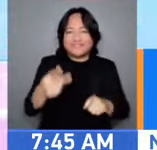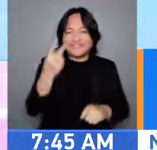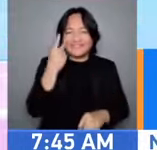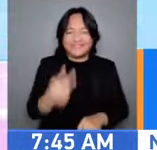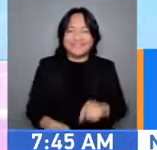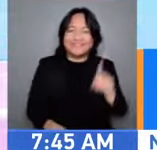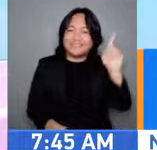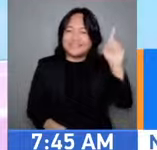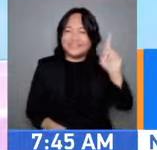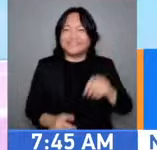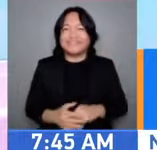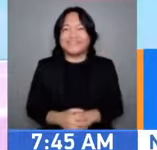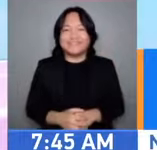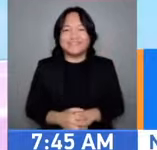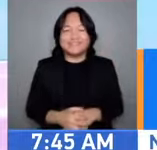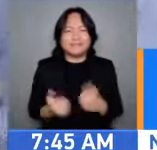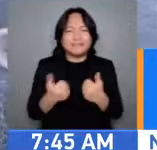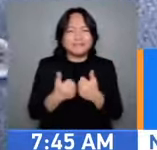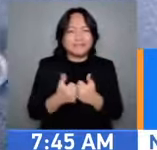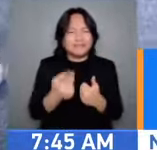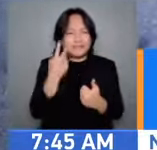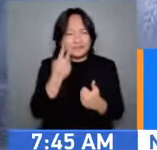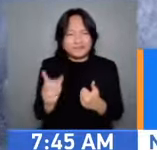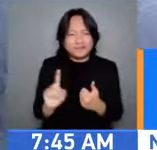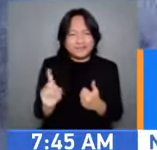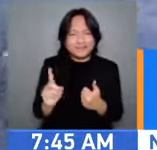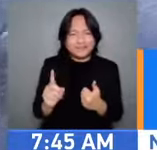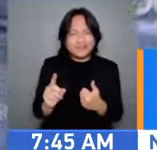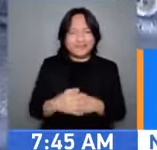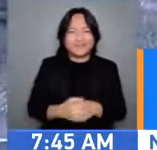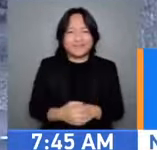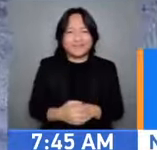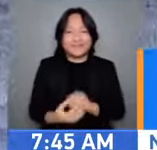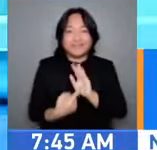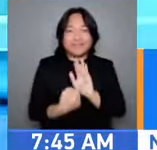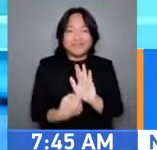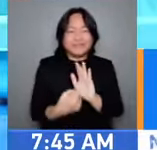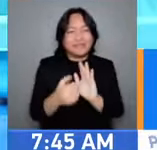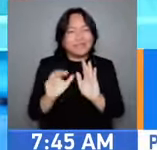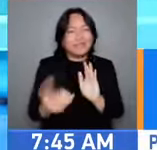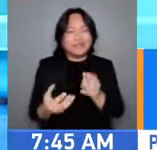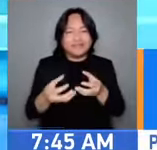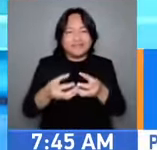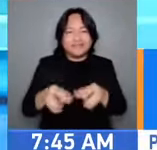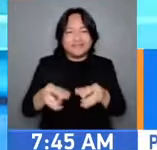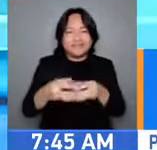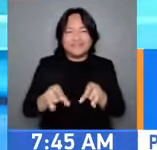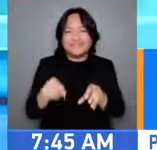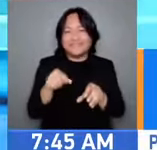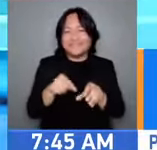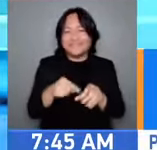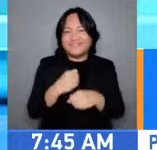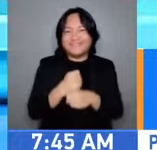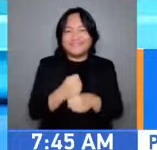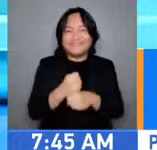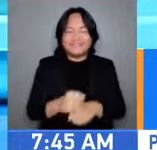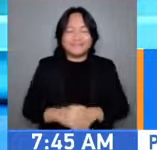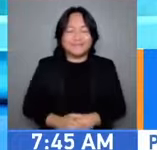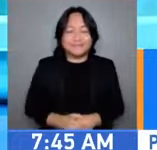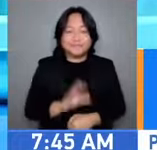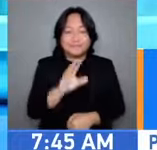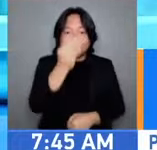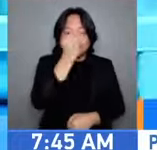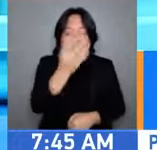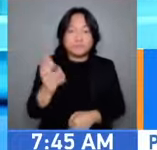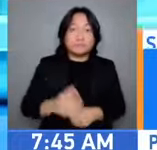nagawa niyo so far? Yung itlog pa rin ba yan, Ms. Susie? Ito pa rin yung itlog. Ito nga yun, mga kapuso, yung hawak namin. Sisiw na siya ngayon. Motion sand o kinetic